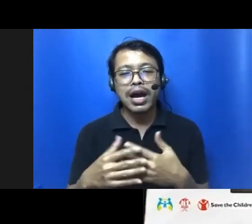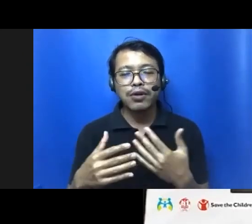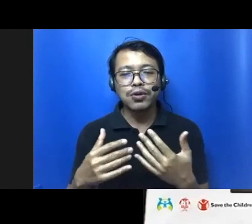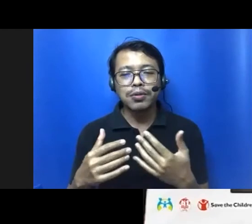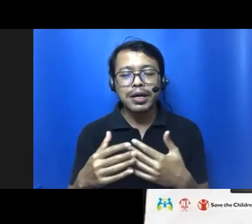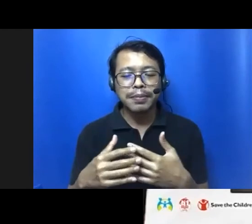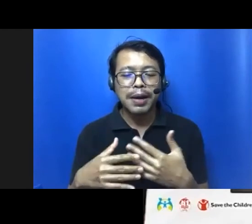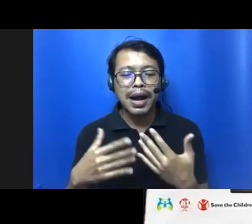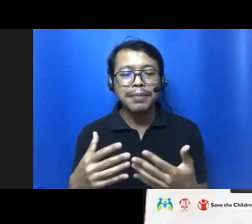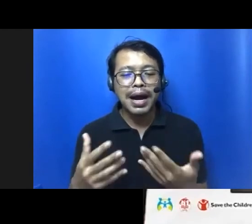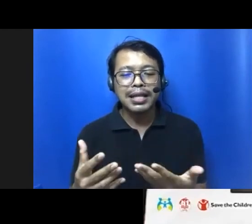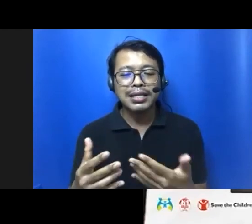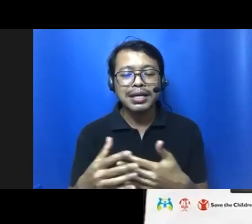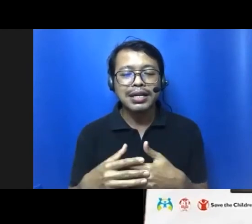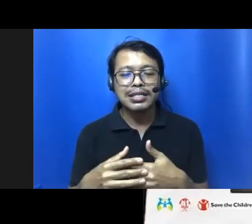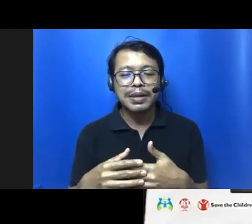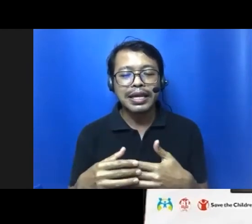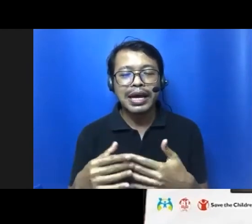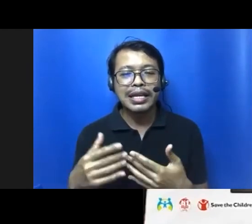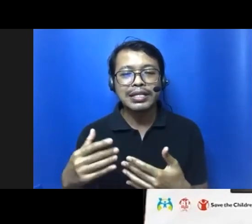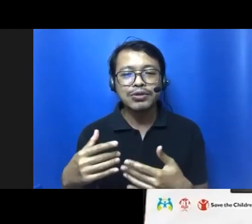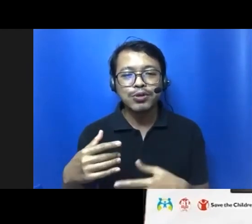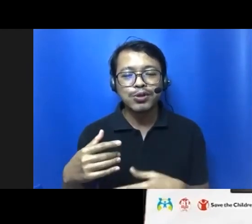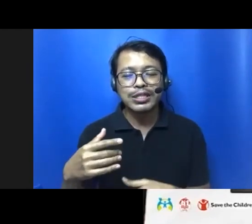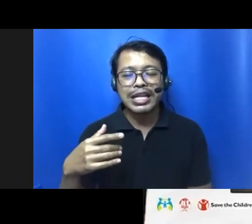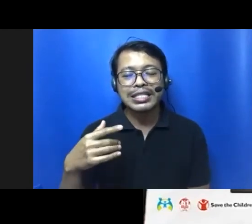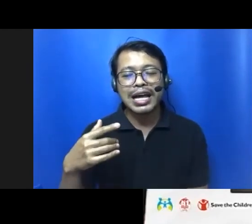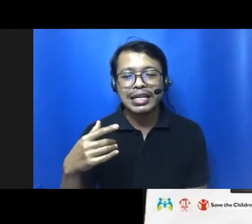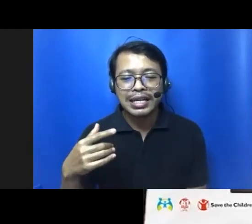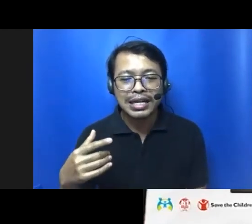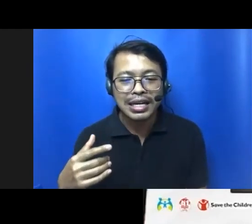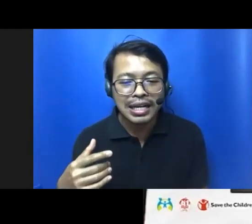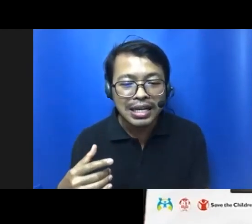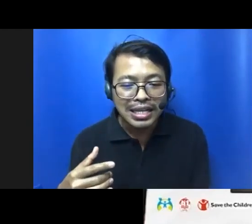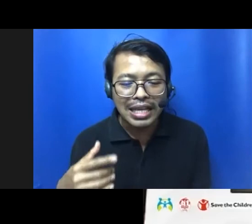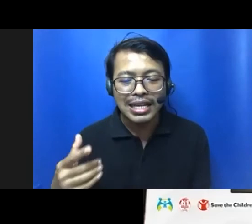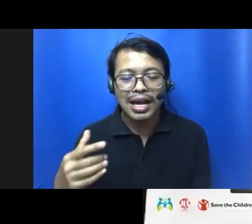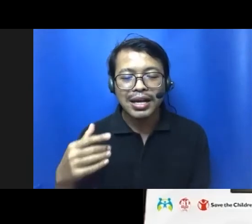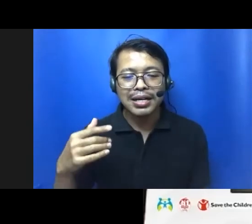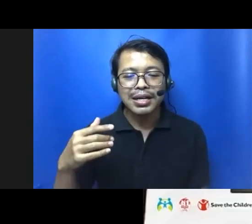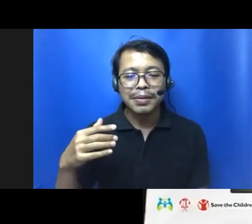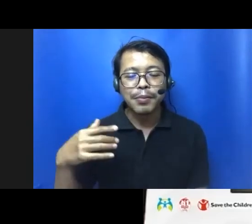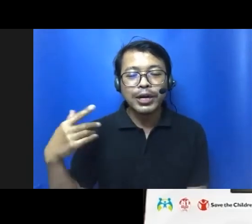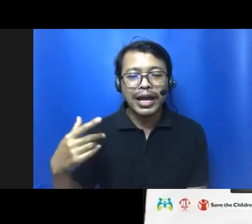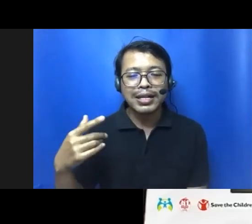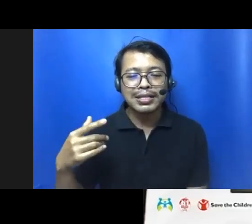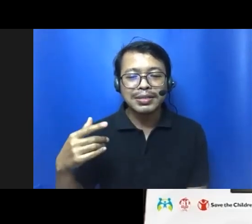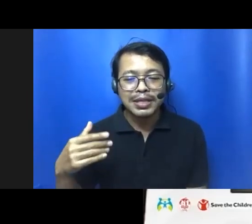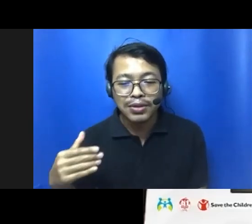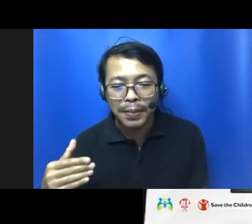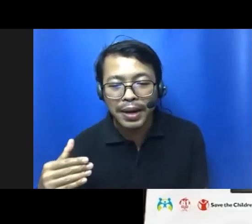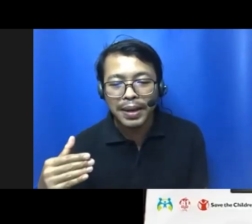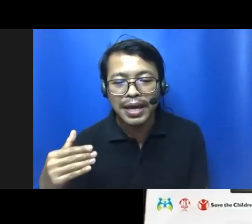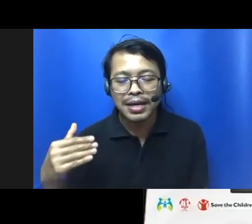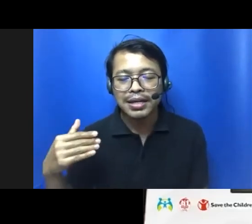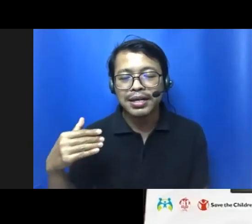yang digunakan untuk pengembangan bakat seperti yang tadi untuk cita-cita adik Tasya, model seperti